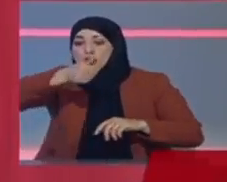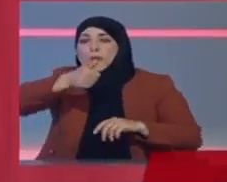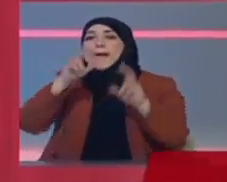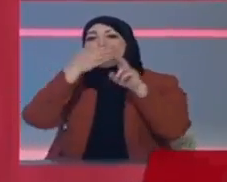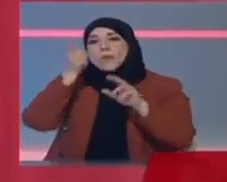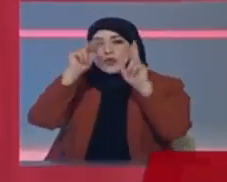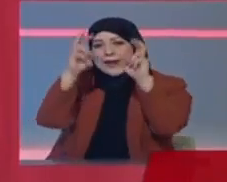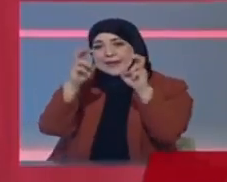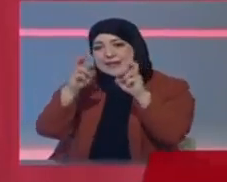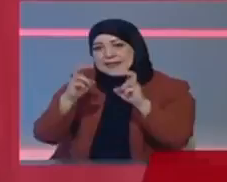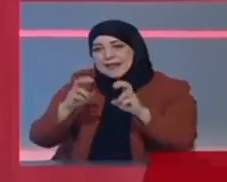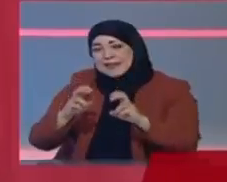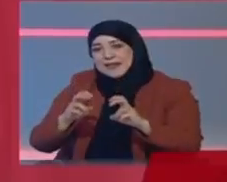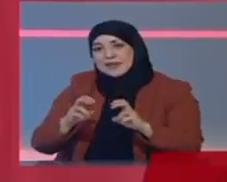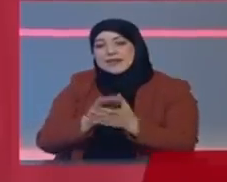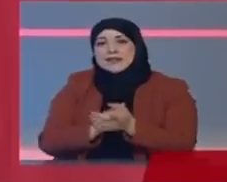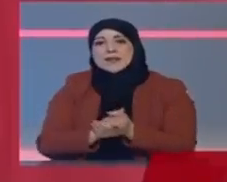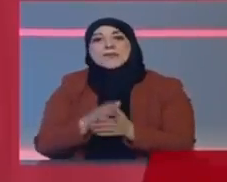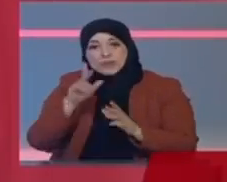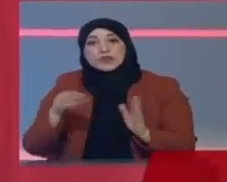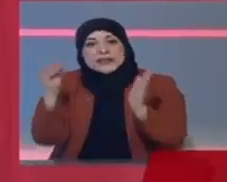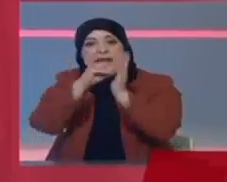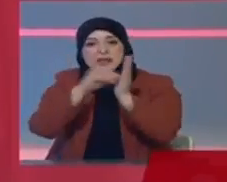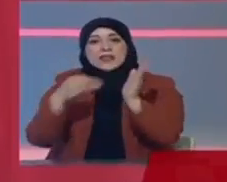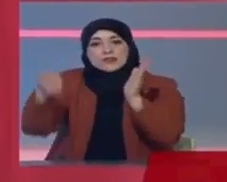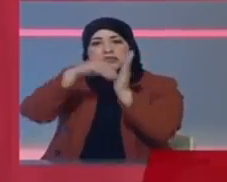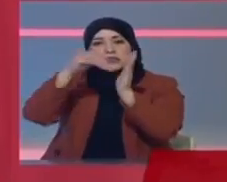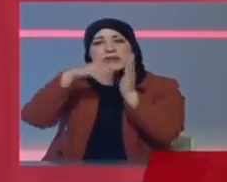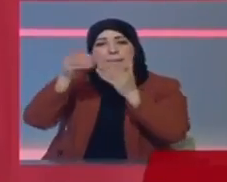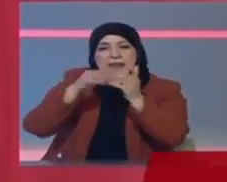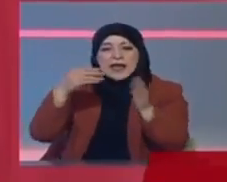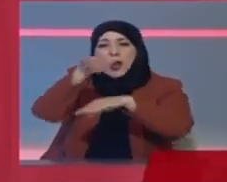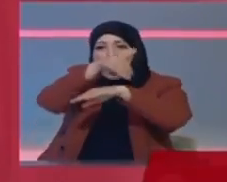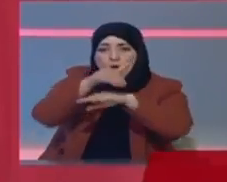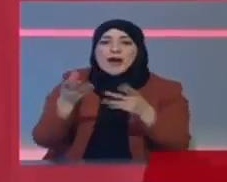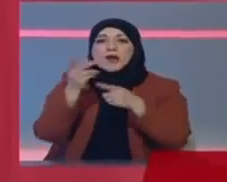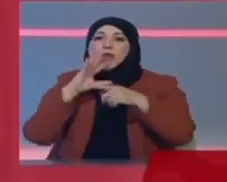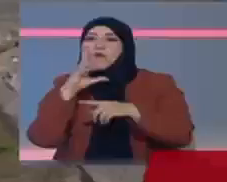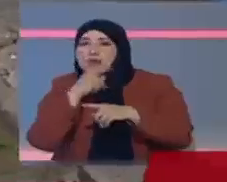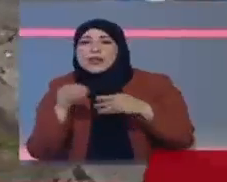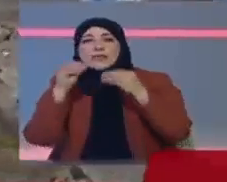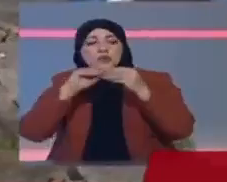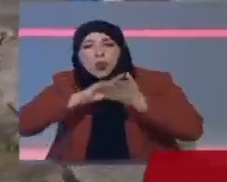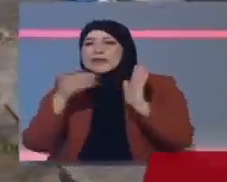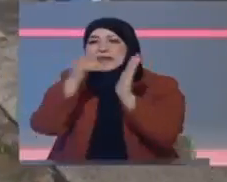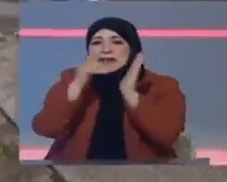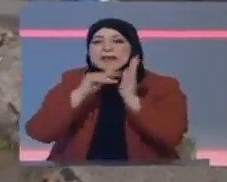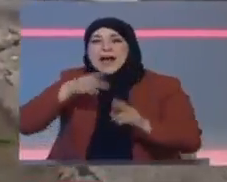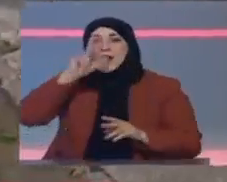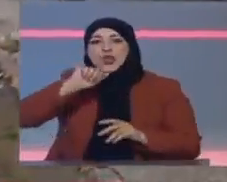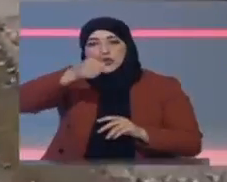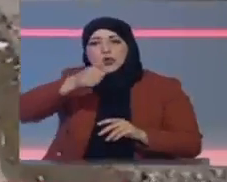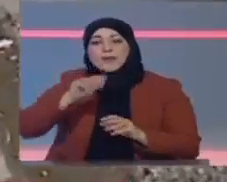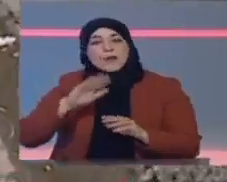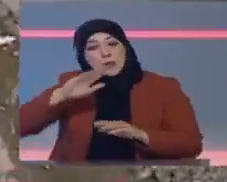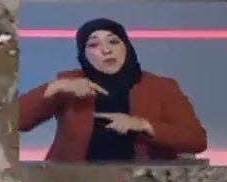التزويد تصور امكانيه تزويد يكون اكثر واكثر زاد الناس السوق موجوده ربما يختلف الحال في